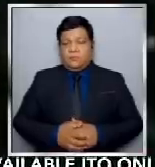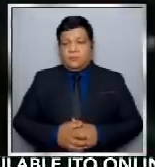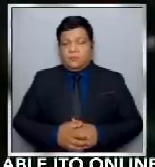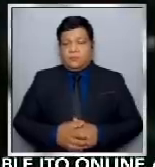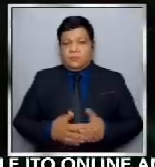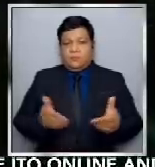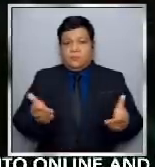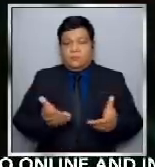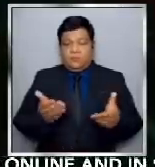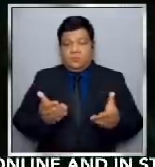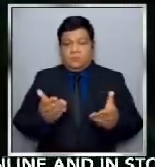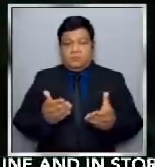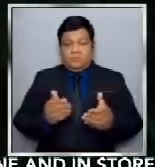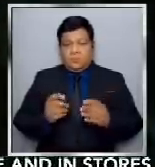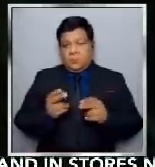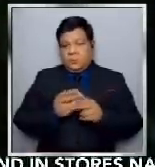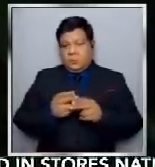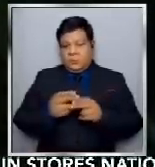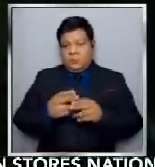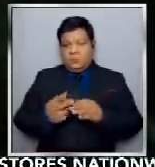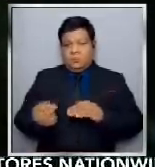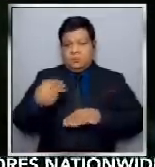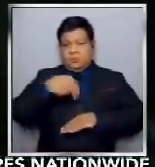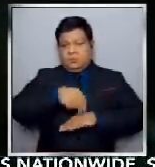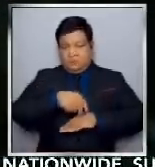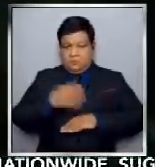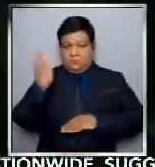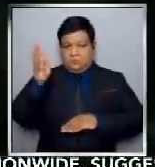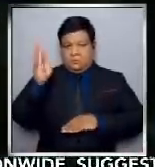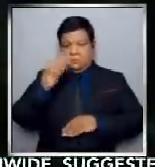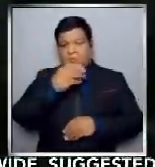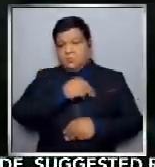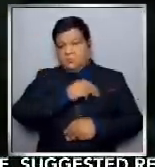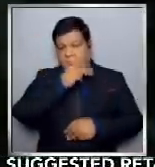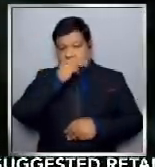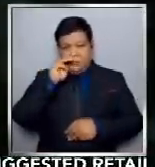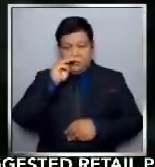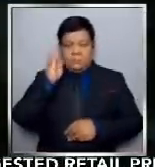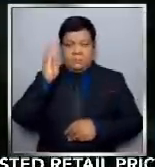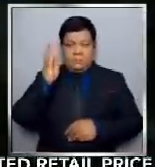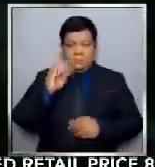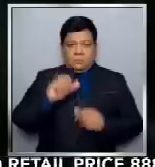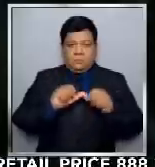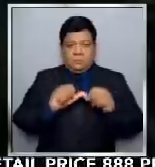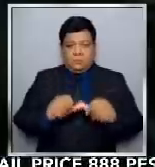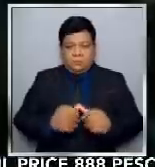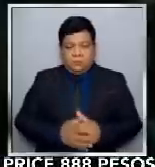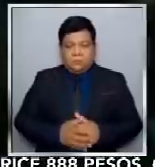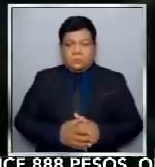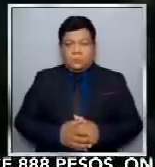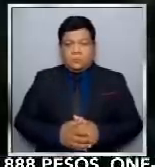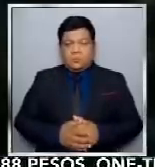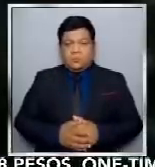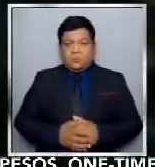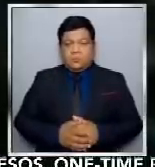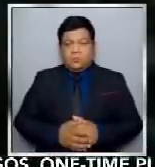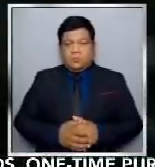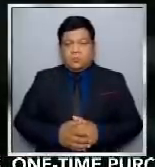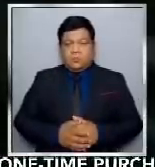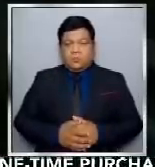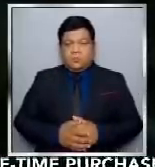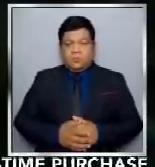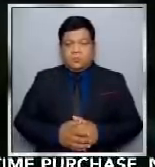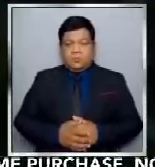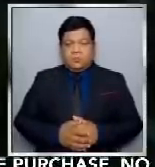dito sa General Santos City. Mula sa GMA Regional TV 1 Mindanao, Argel Relator para sa eleksyon